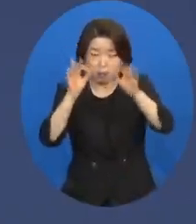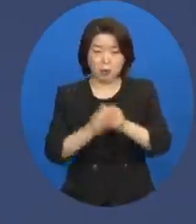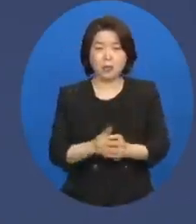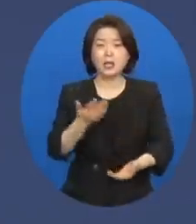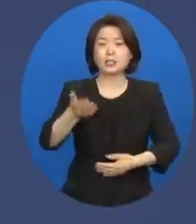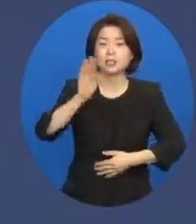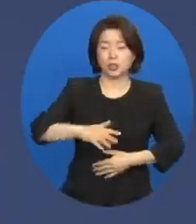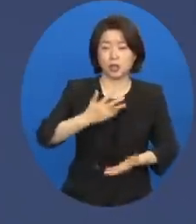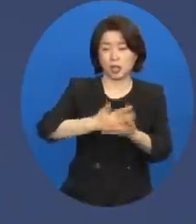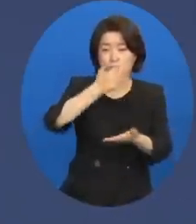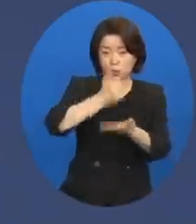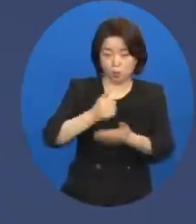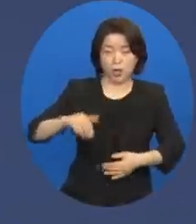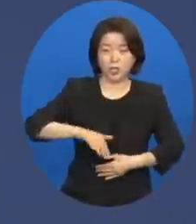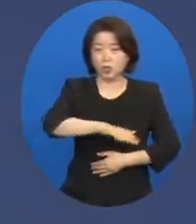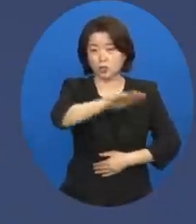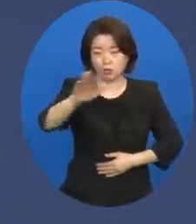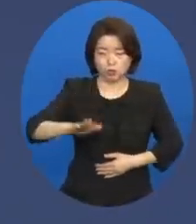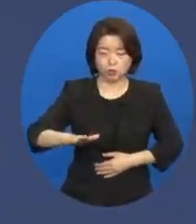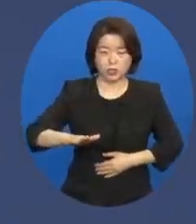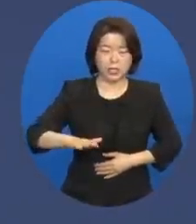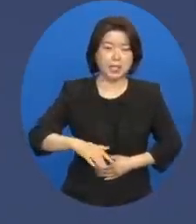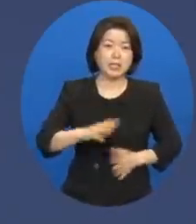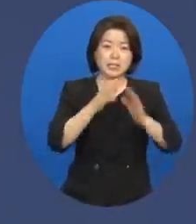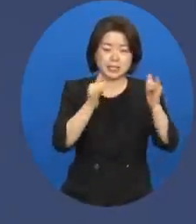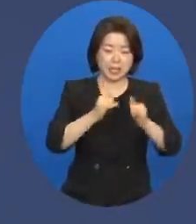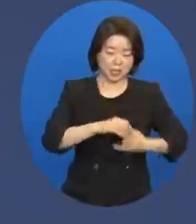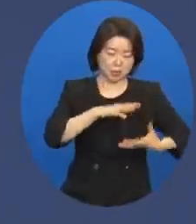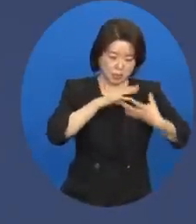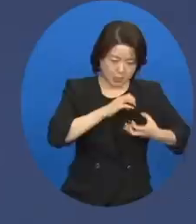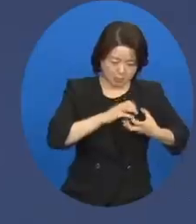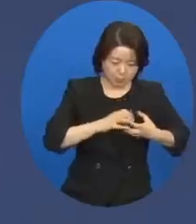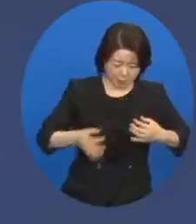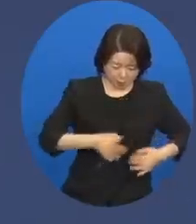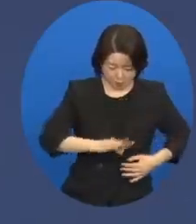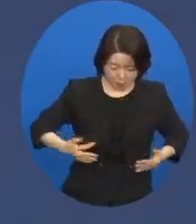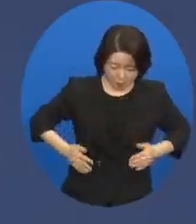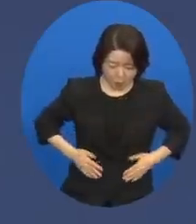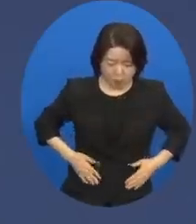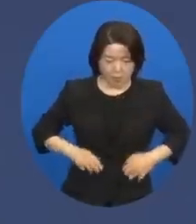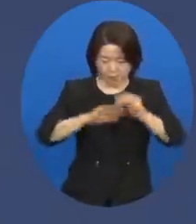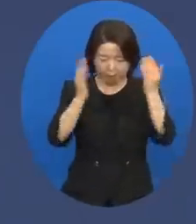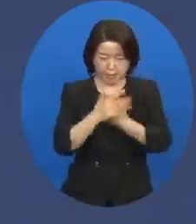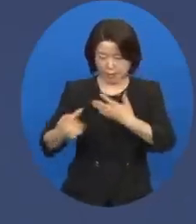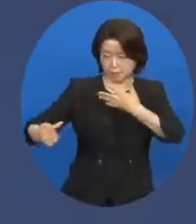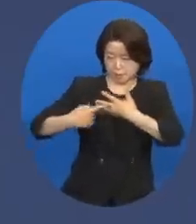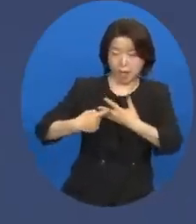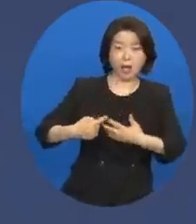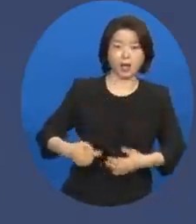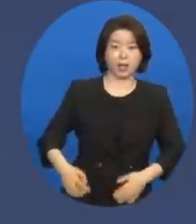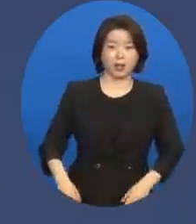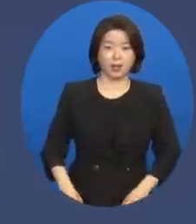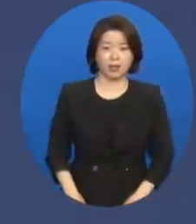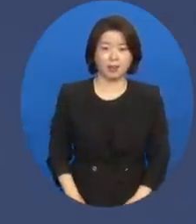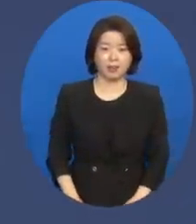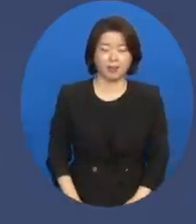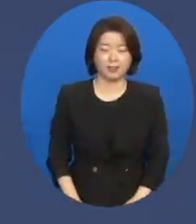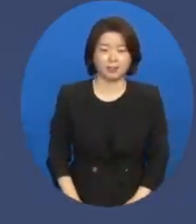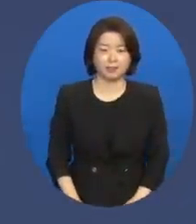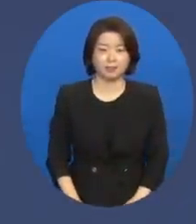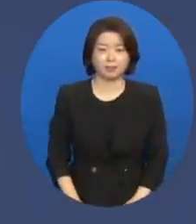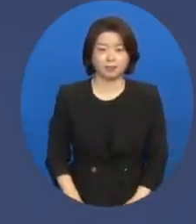여호와는 우리 사람의 심장과 폐부를 감찰하시나니 이렇게 말씀했어요. 자, 그리고